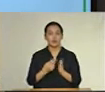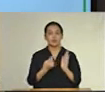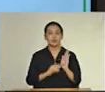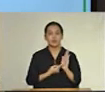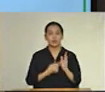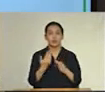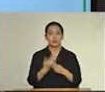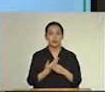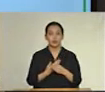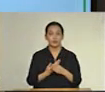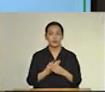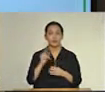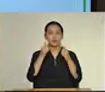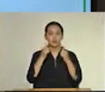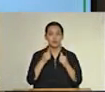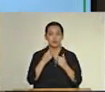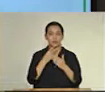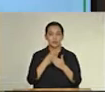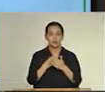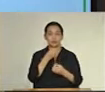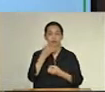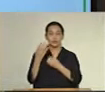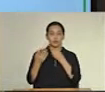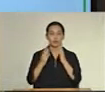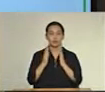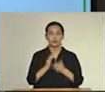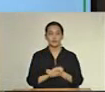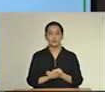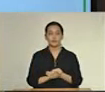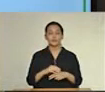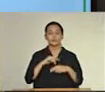orqali o'rganar ekanmiz. Mana bunga gullarni misol qilishimiz mumkin.